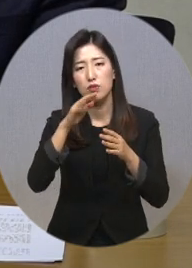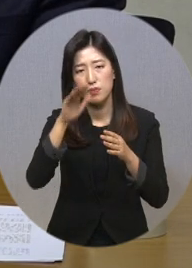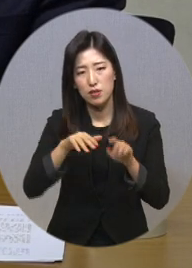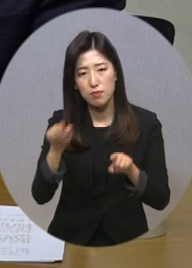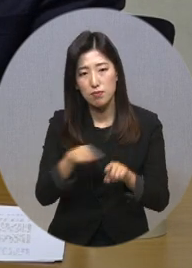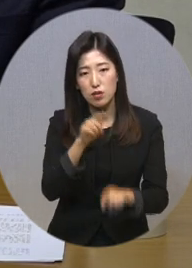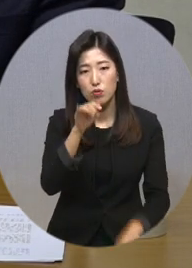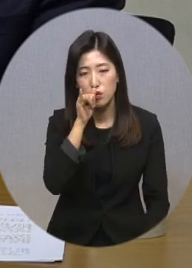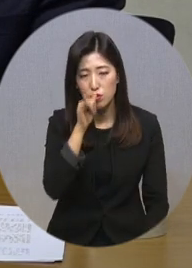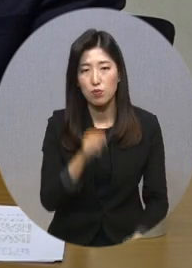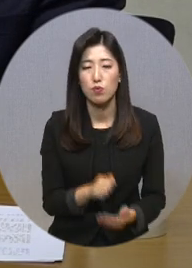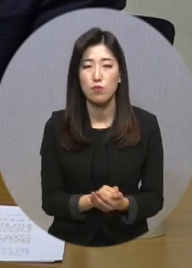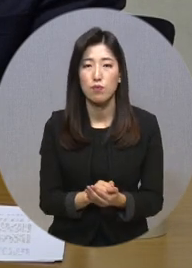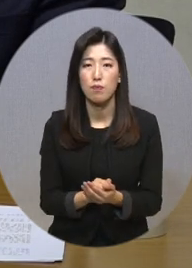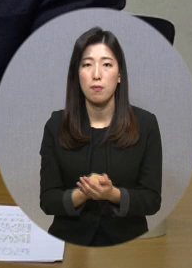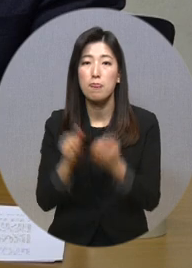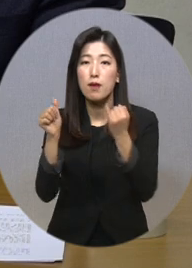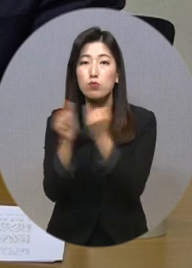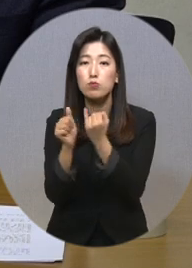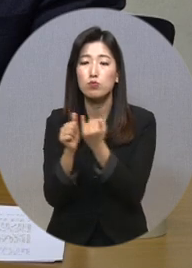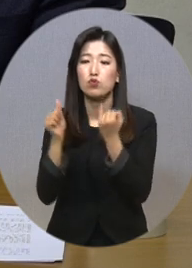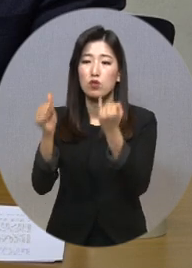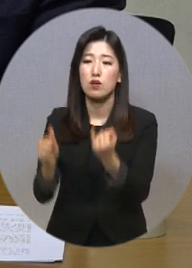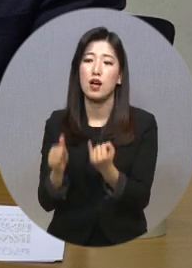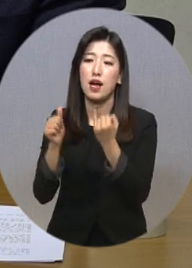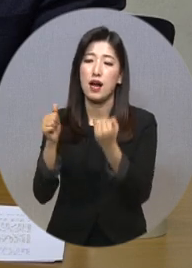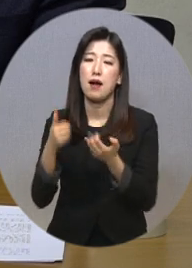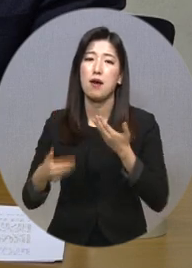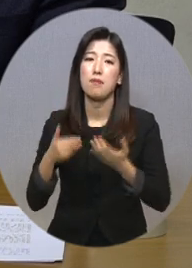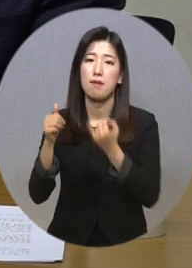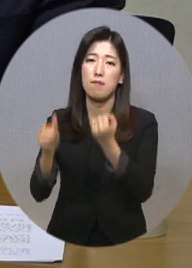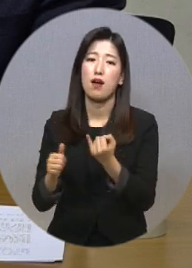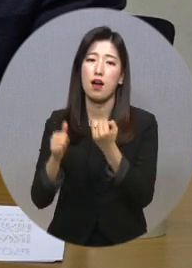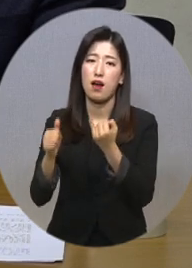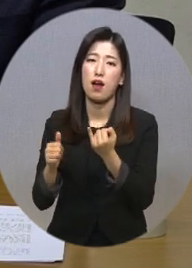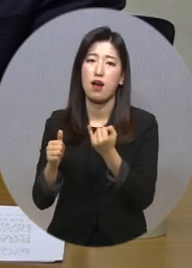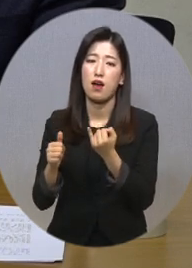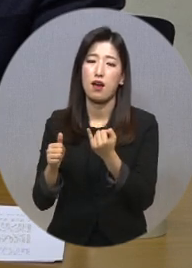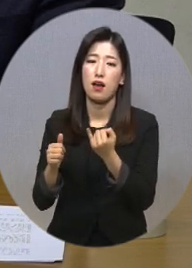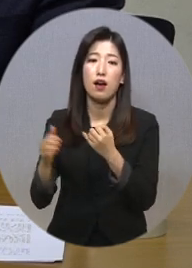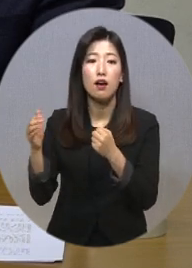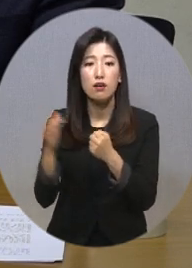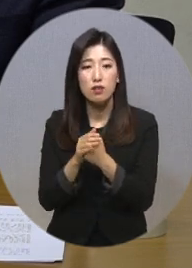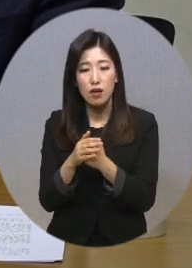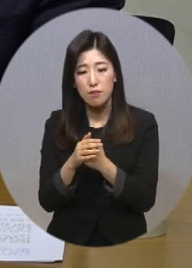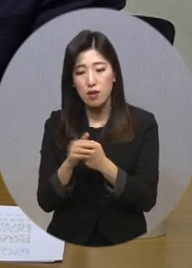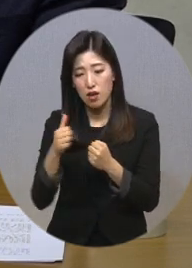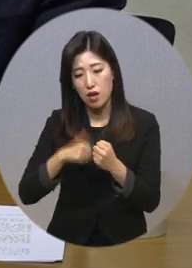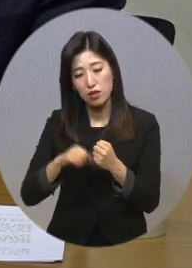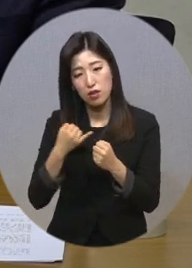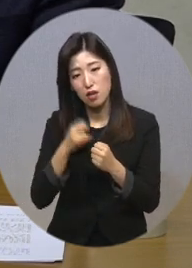맞벌이 부모 가정인데 둘 다 그 경제생활을 해야 되니까